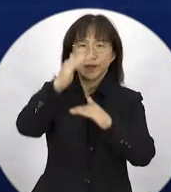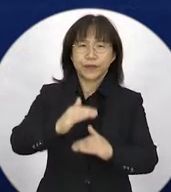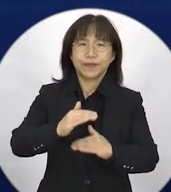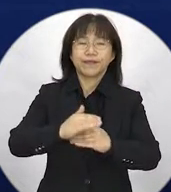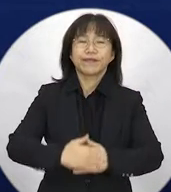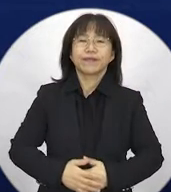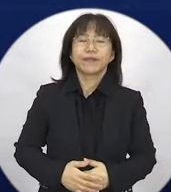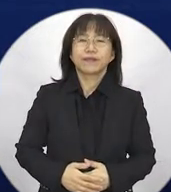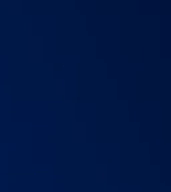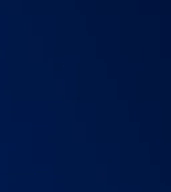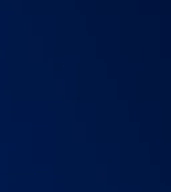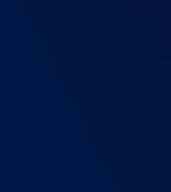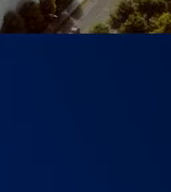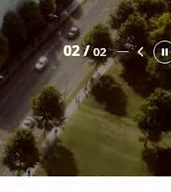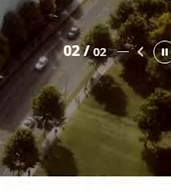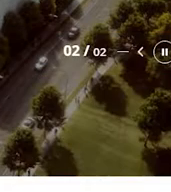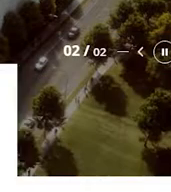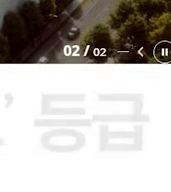소식입니다